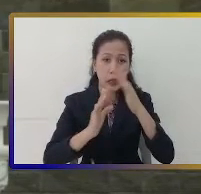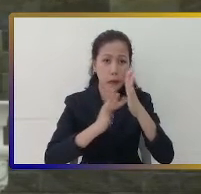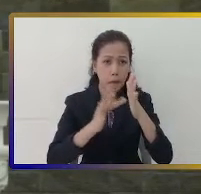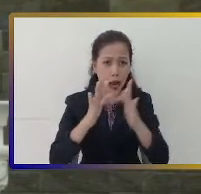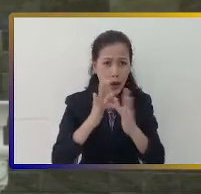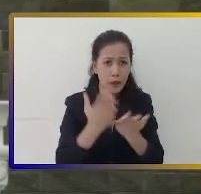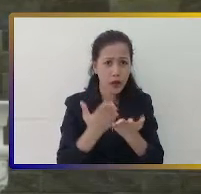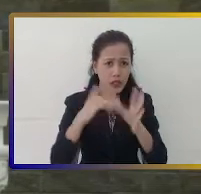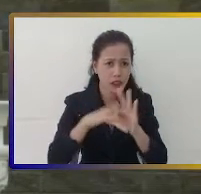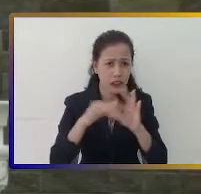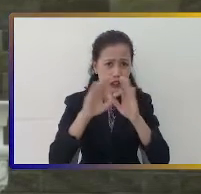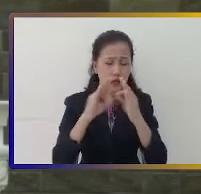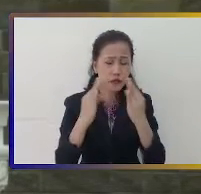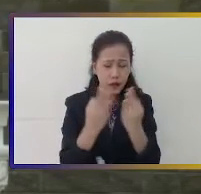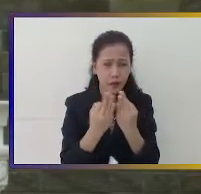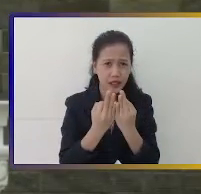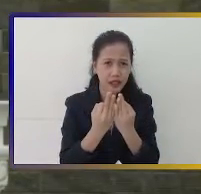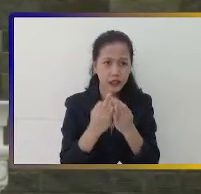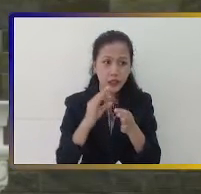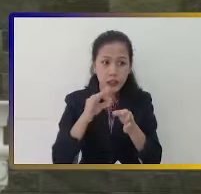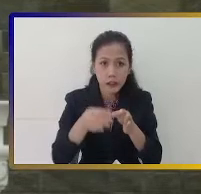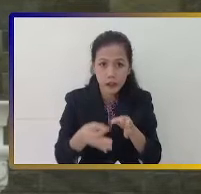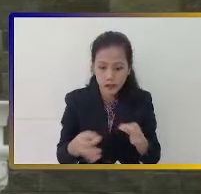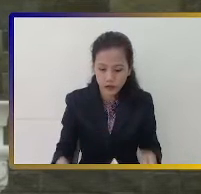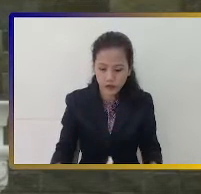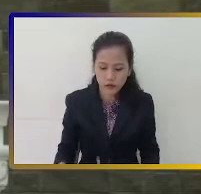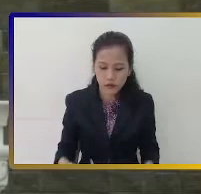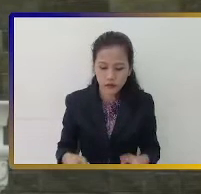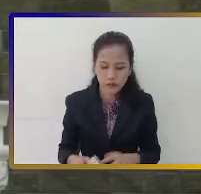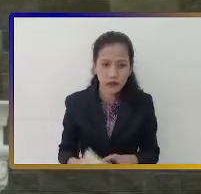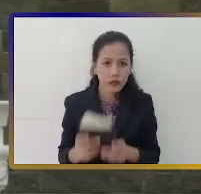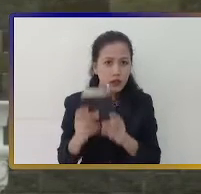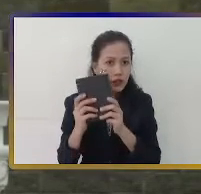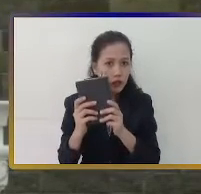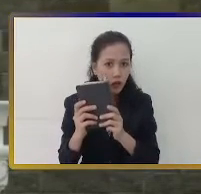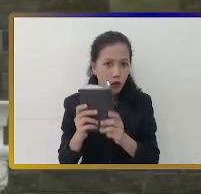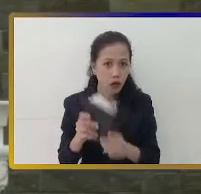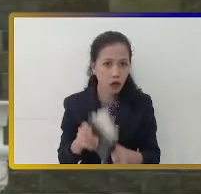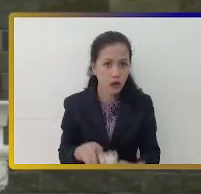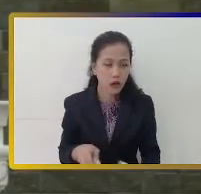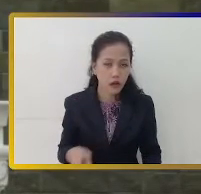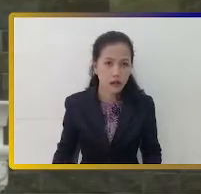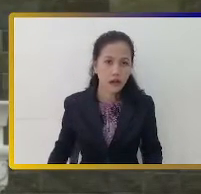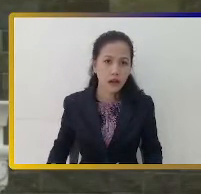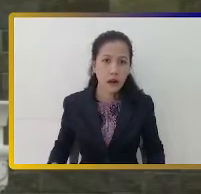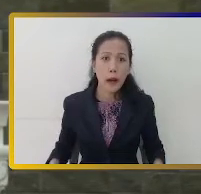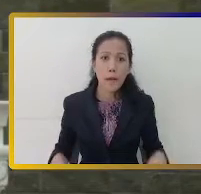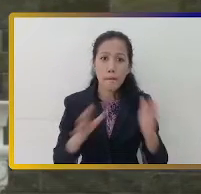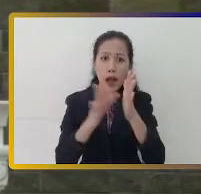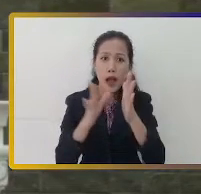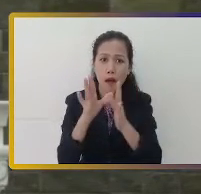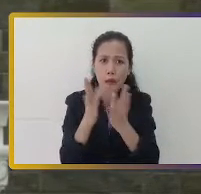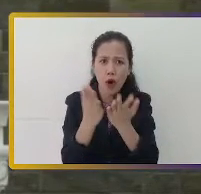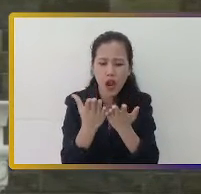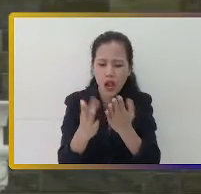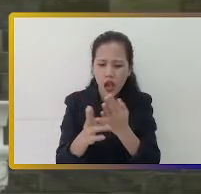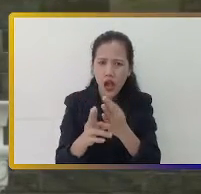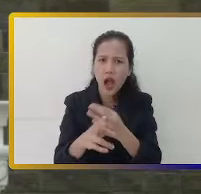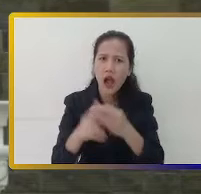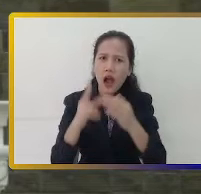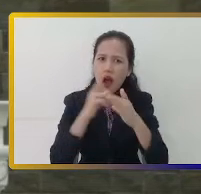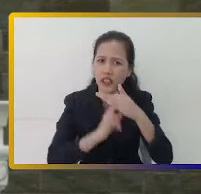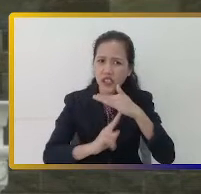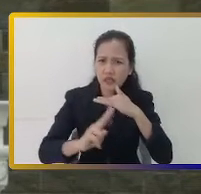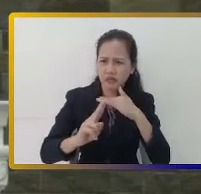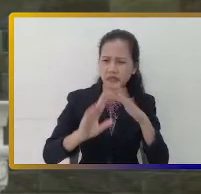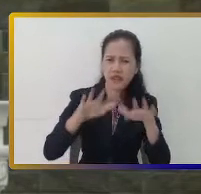Kapatid, pag itinago natin ang salita ng Diyos sa tahanan po natin, paano pa po makikilala ng pamilya natin ang totoong